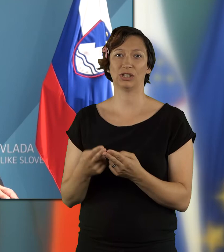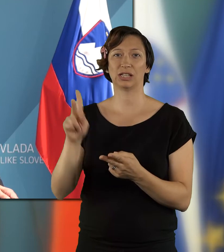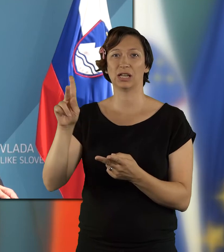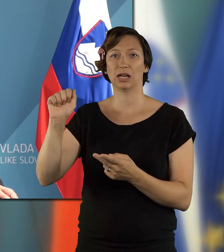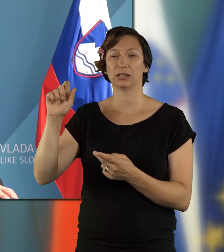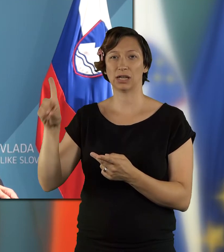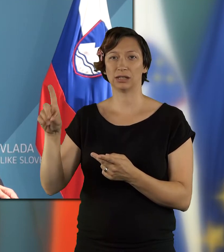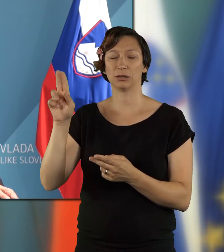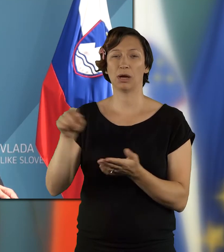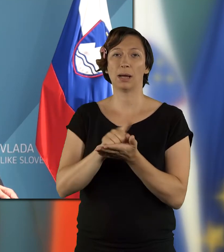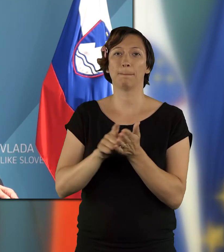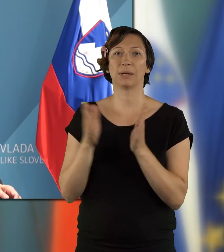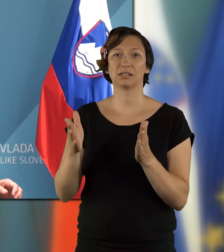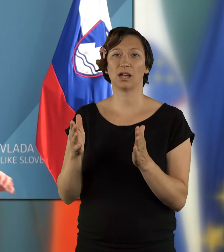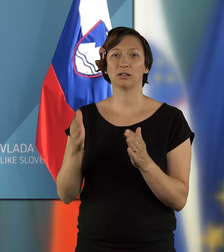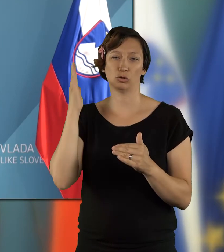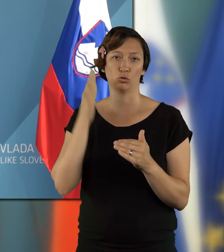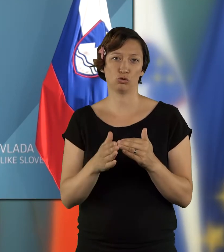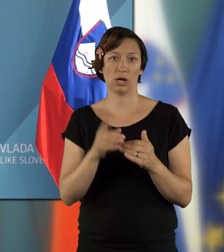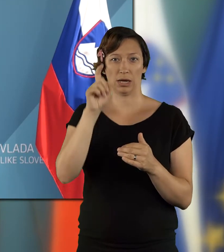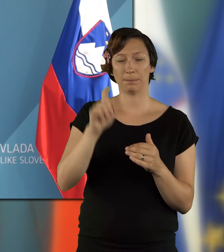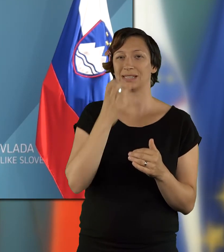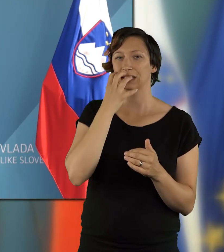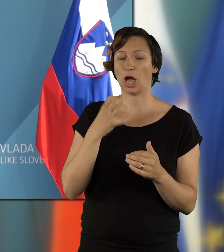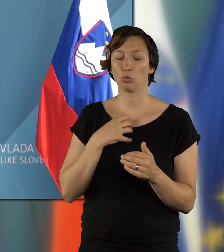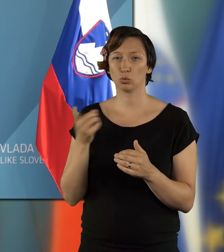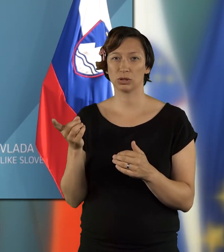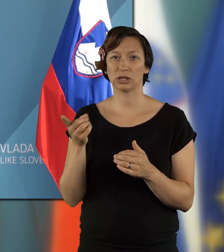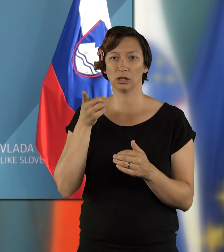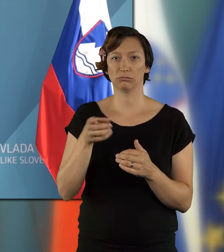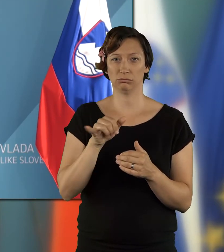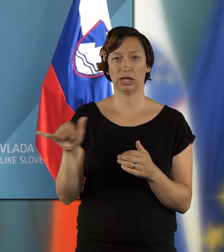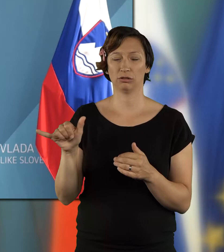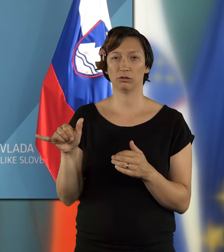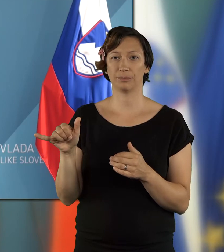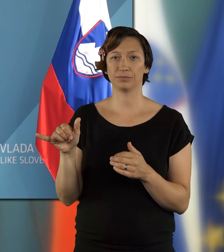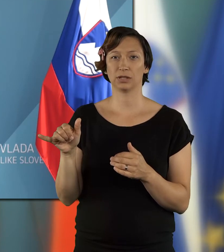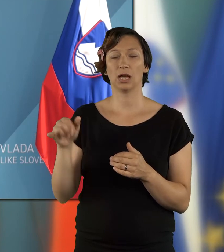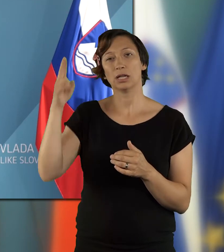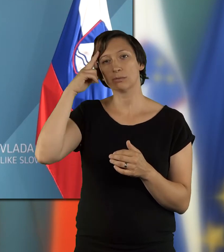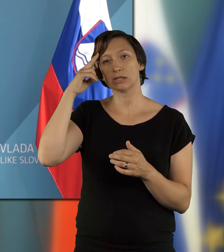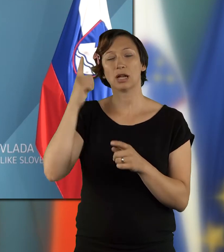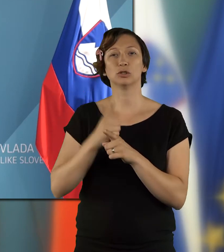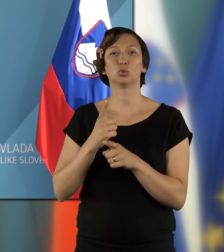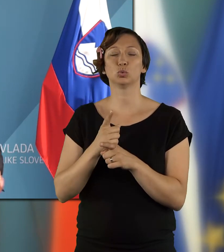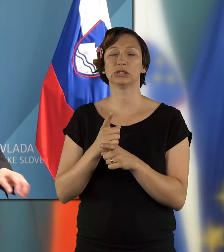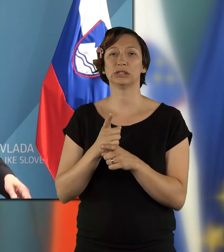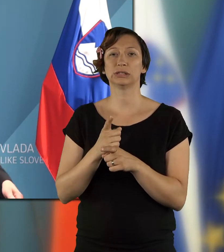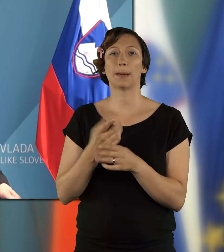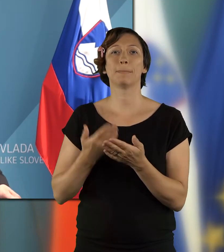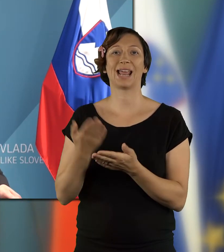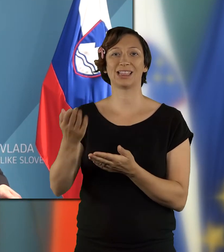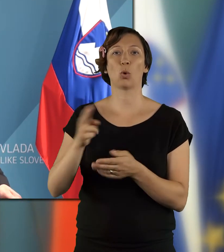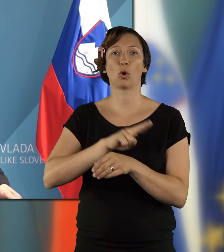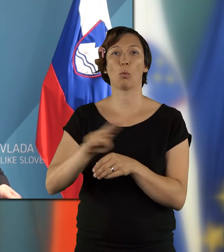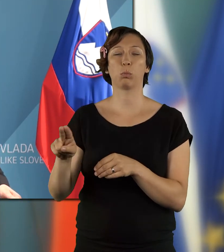KAD-a, katerima mandat poteče v mesecu avgustu letošnjega leta. Seznanili pa smo se tudi z